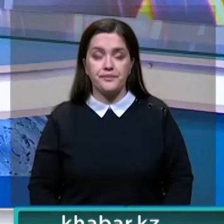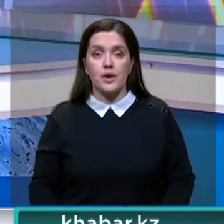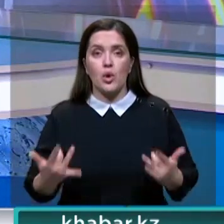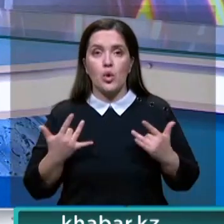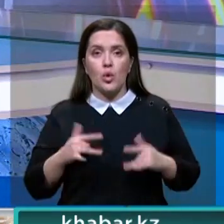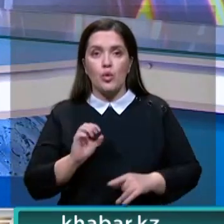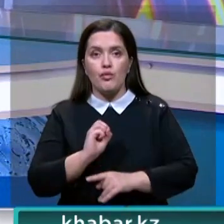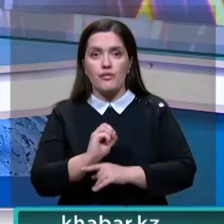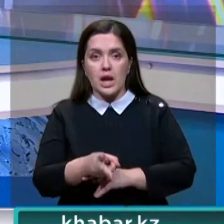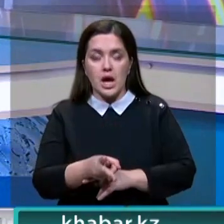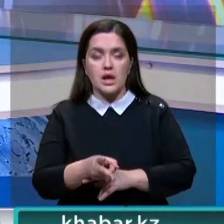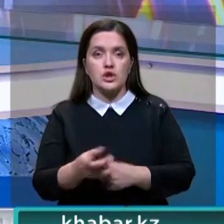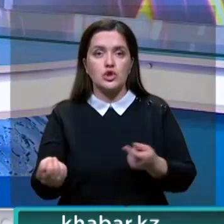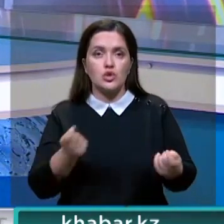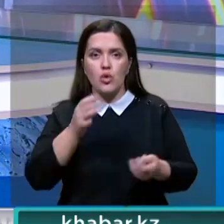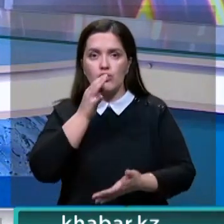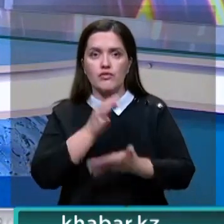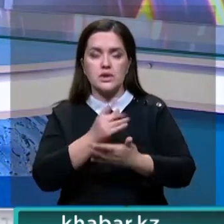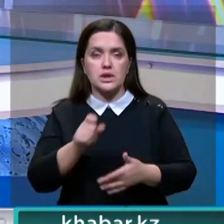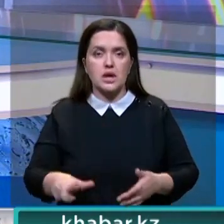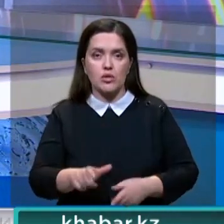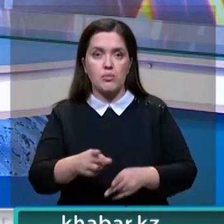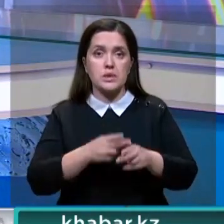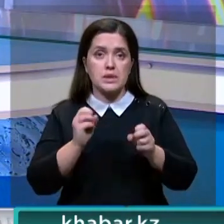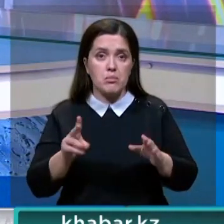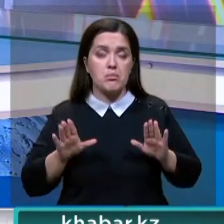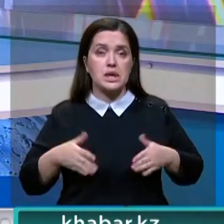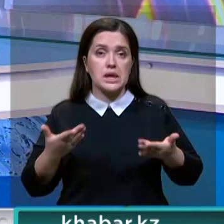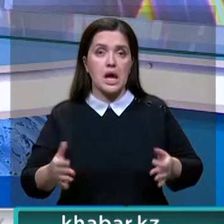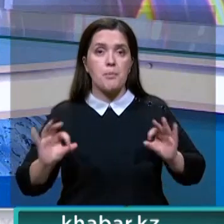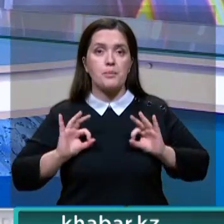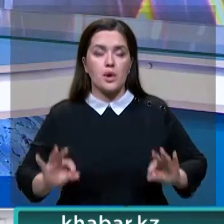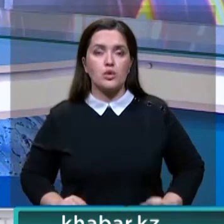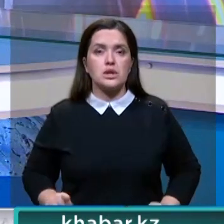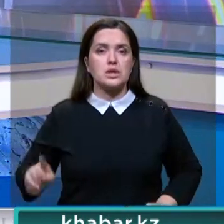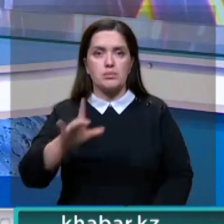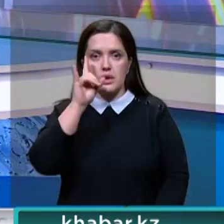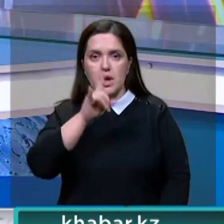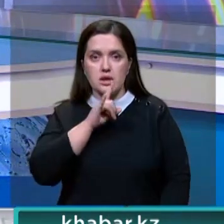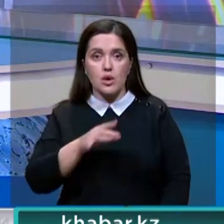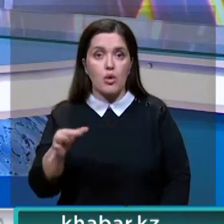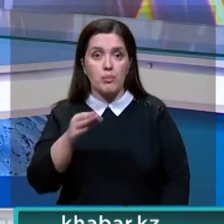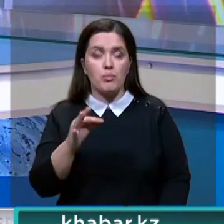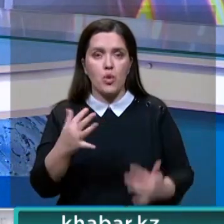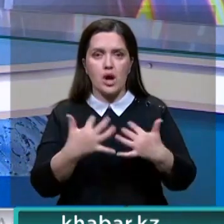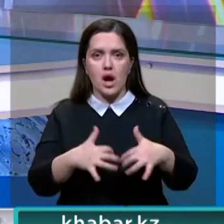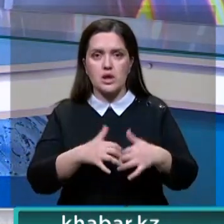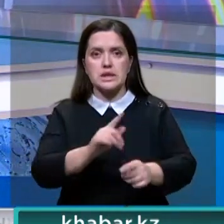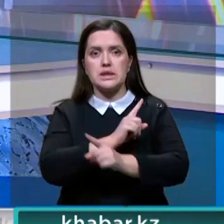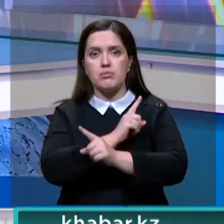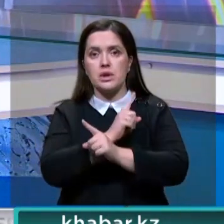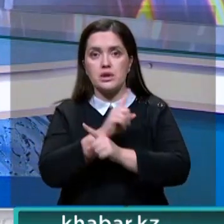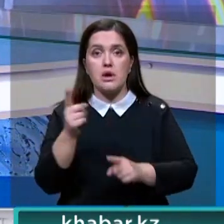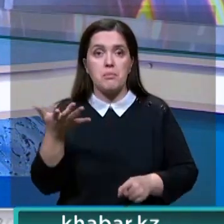Увольнять чиновников, отвечающих за дорожную безопасность, предлагают прокуроры Западно-Казахстанской области. И не случайно. По количеству смертей на дорогах